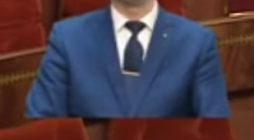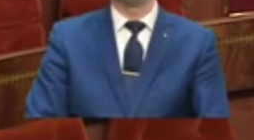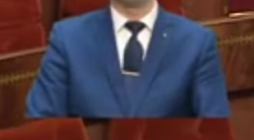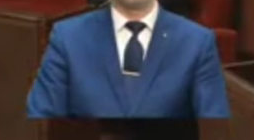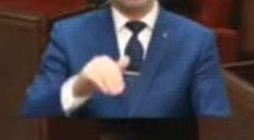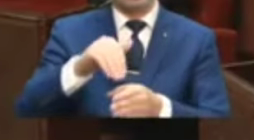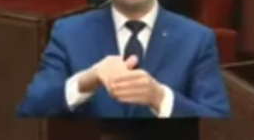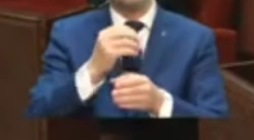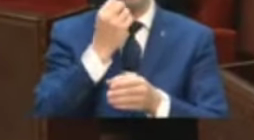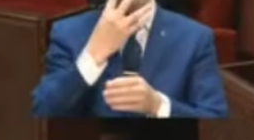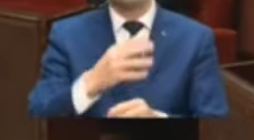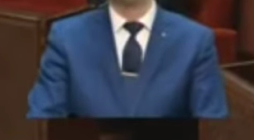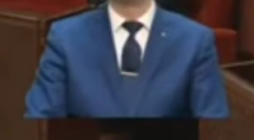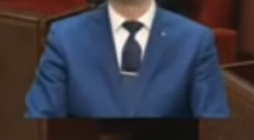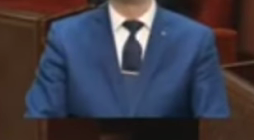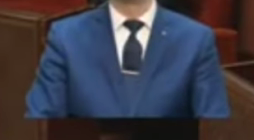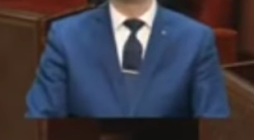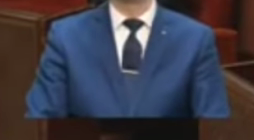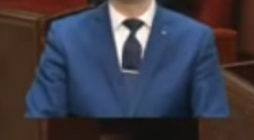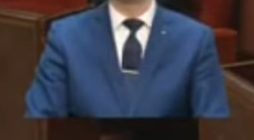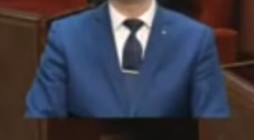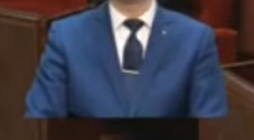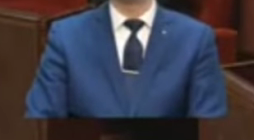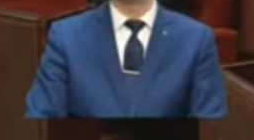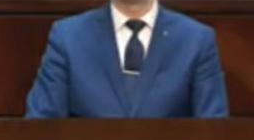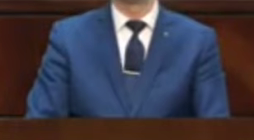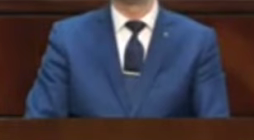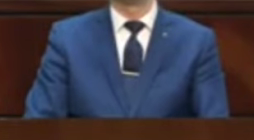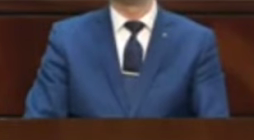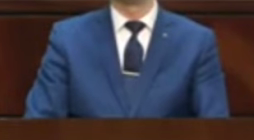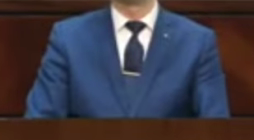الاشتراكي فليتفضل أحد النواب مشكورا.